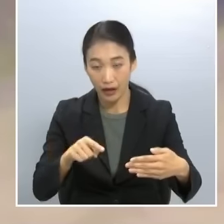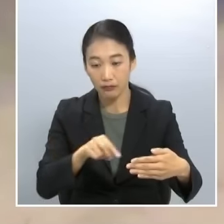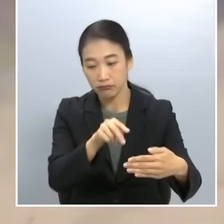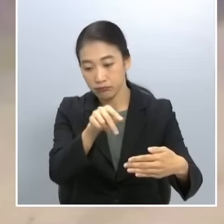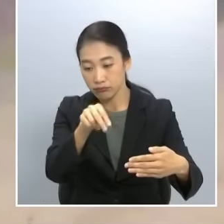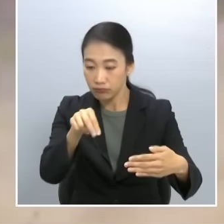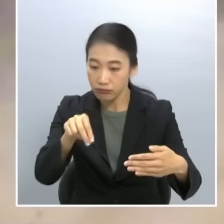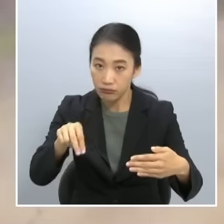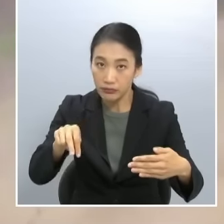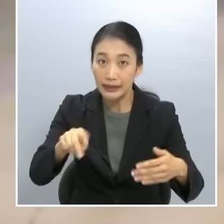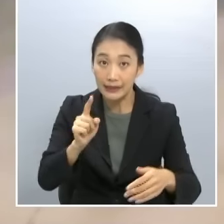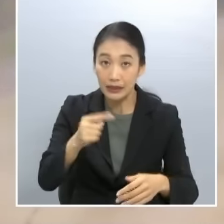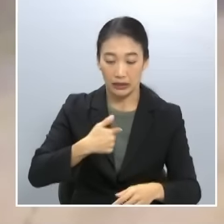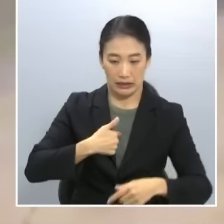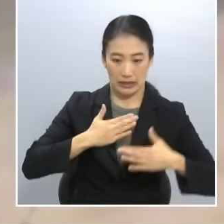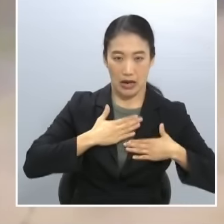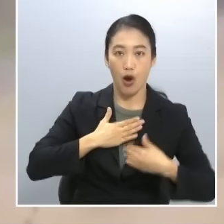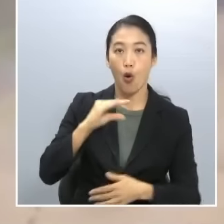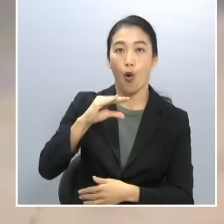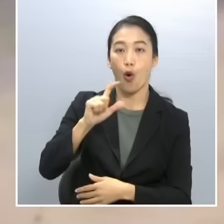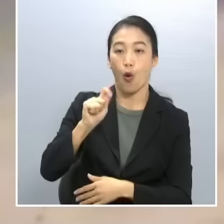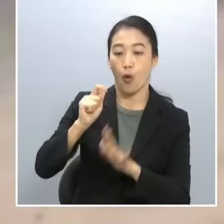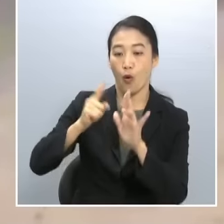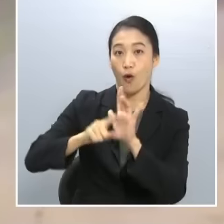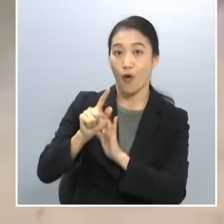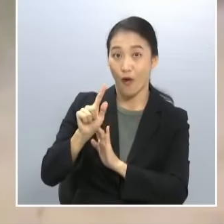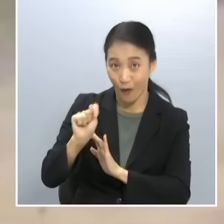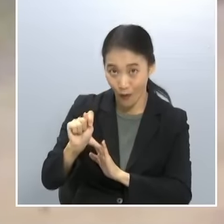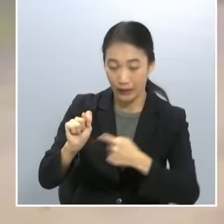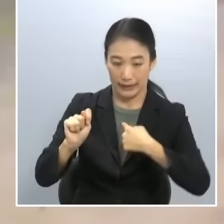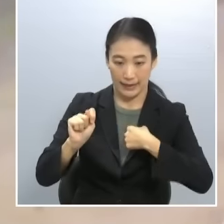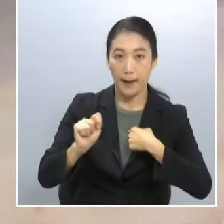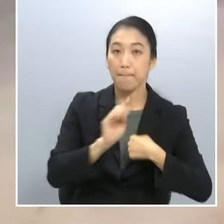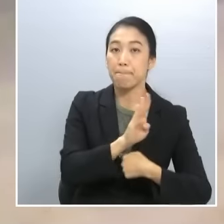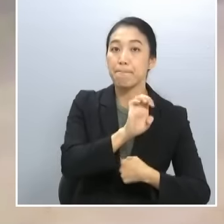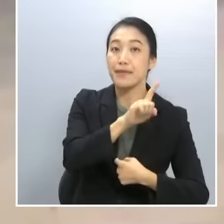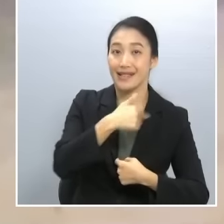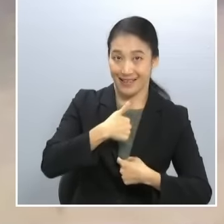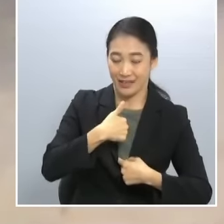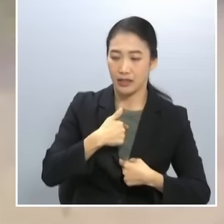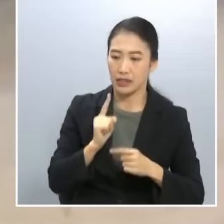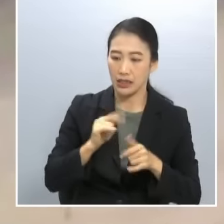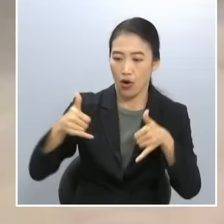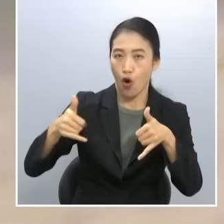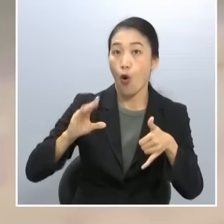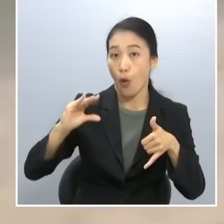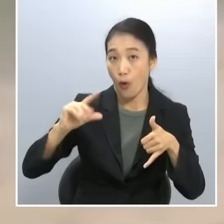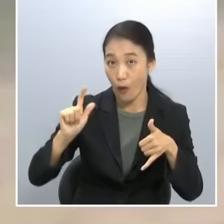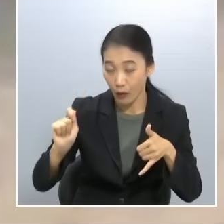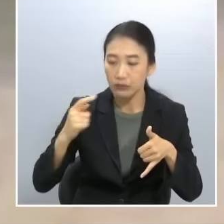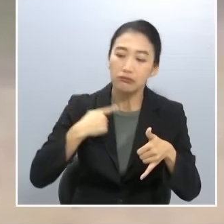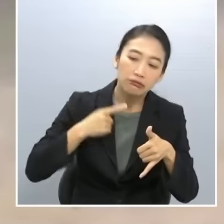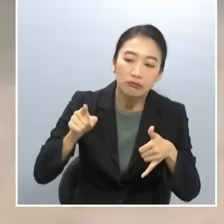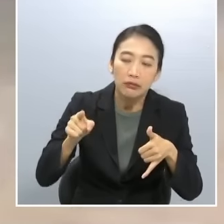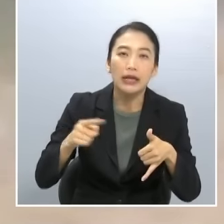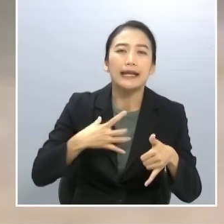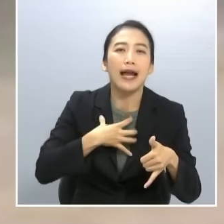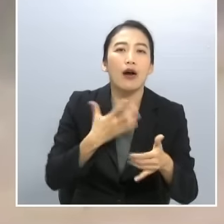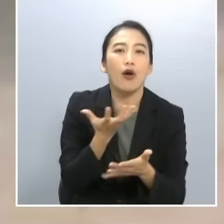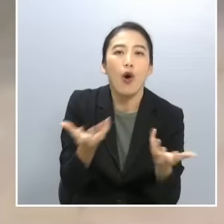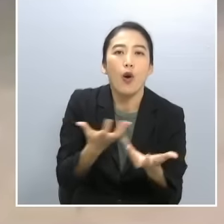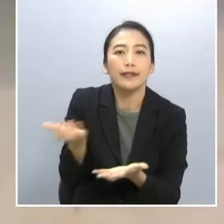ว่าเป็นเพื่อนของโอ๊ตสาเหตุที่ไปหาโอ๊ตเป็นเพราะจะไปยืมของตอนไปถึงก็เจอโอ๊ตขี่รถ